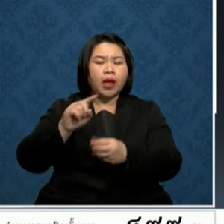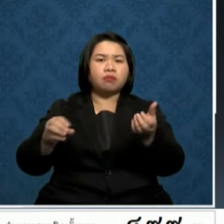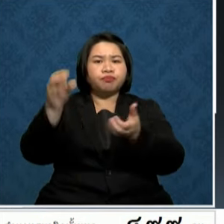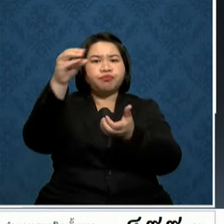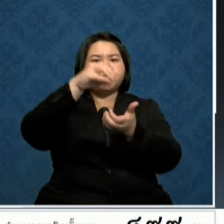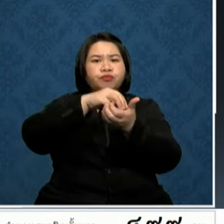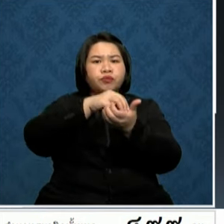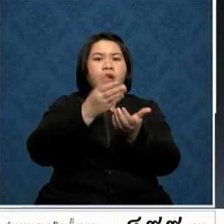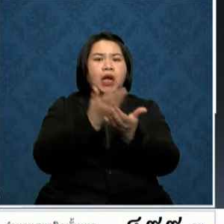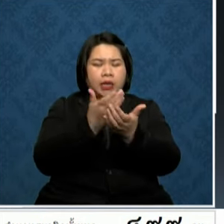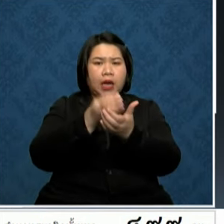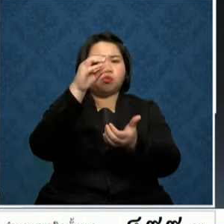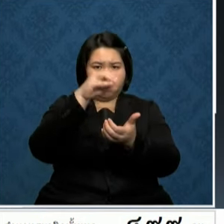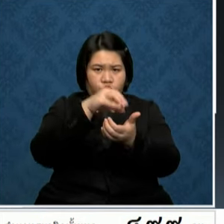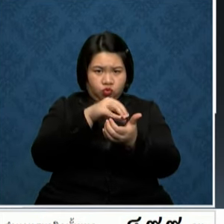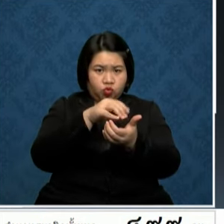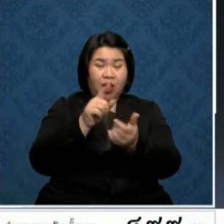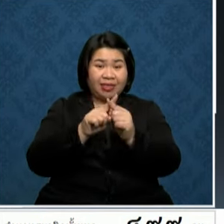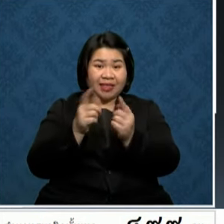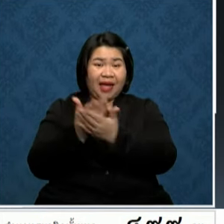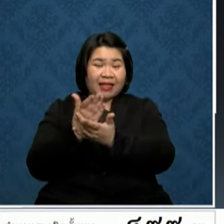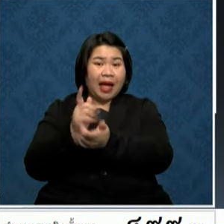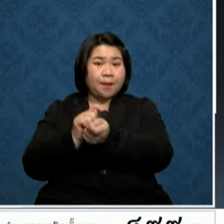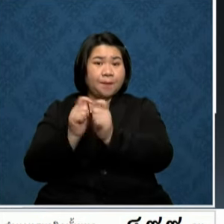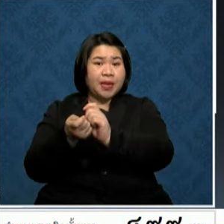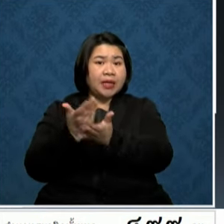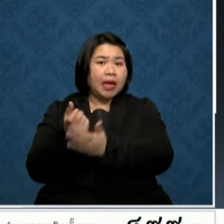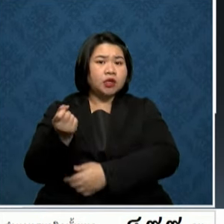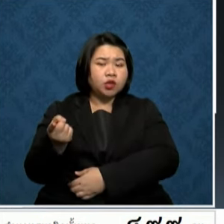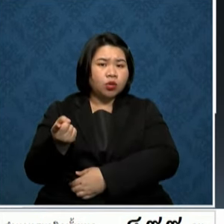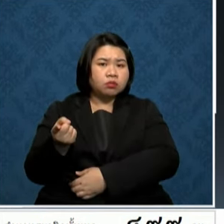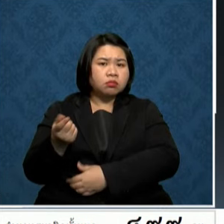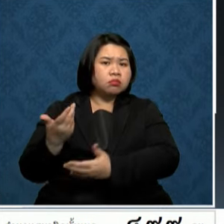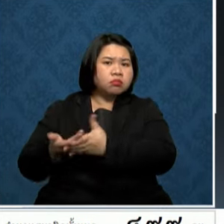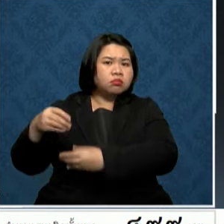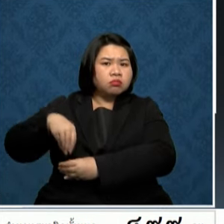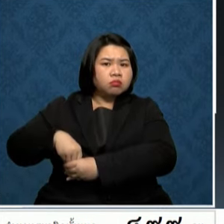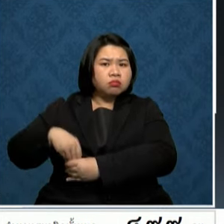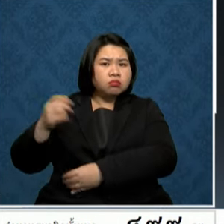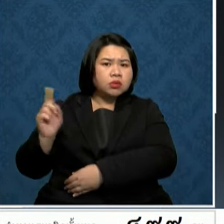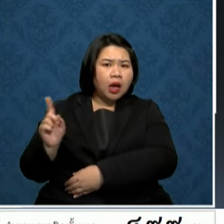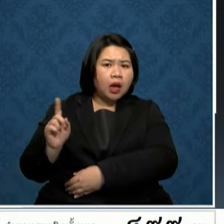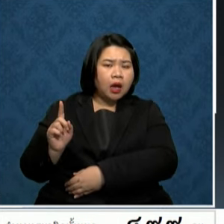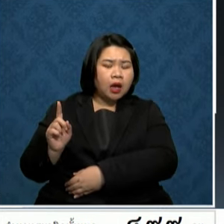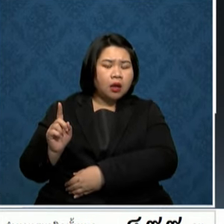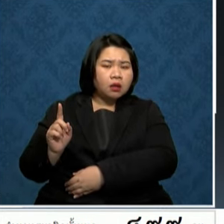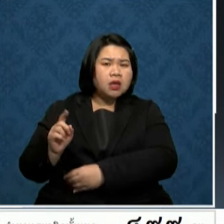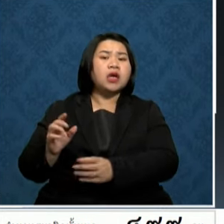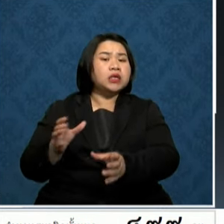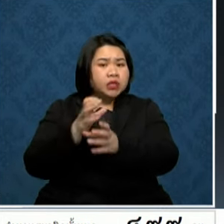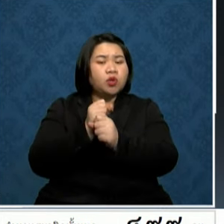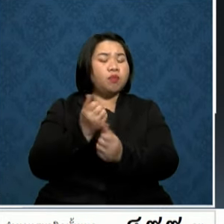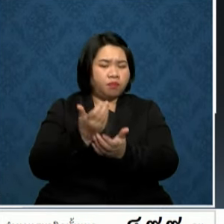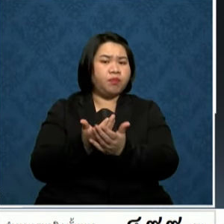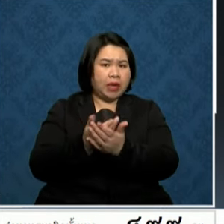Walletหรมจะขึนเป็เงินสดกลายเป็เงินบาท ปรกติเป็นแบ้งคทอยู่ในกระเป๋าเราก็ตามสุดท้ายเงินเห่านี้